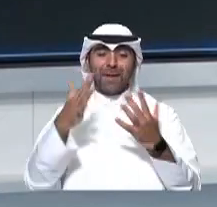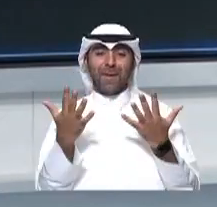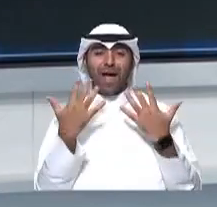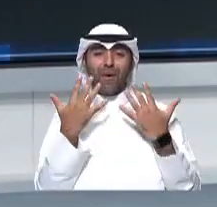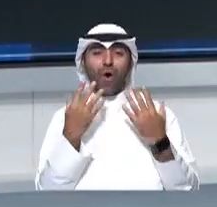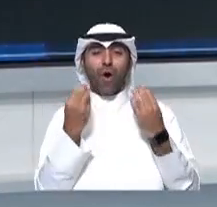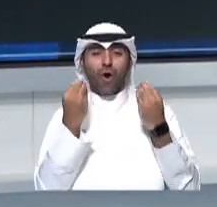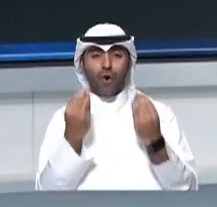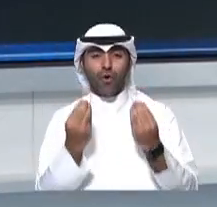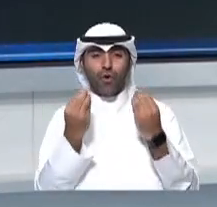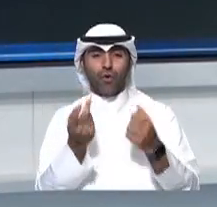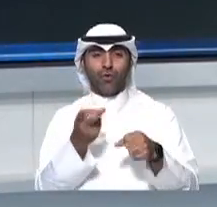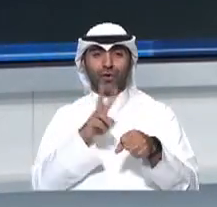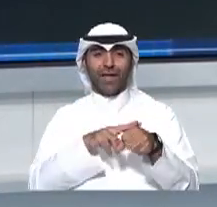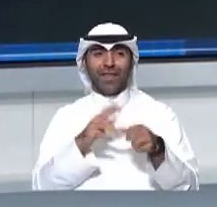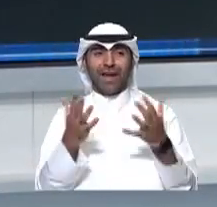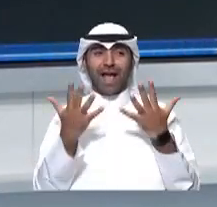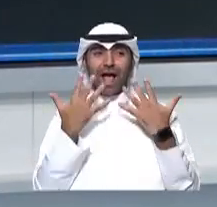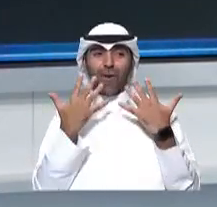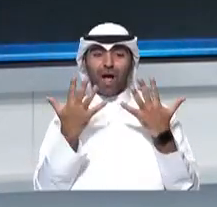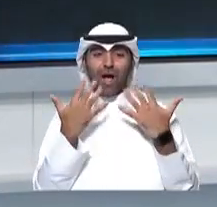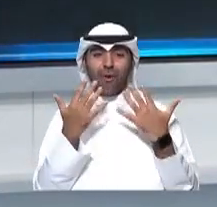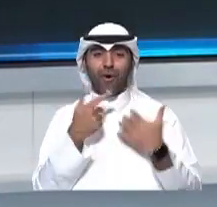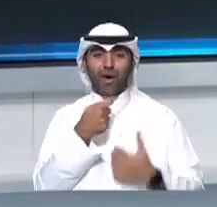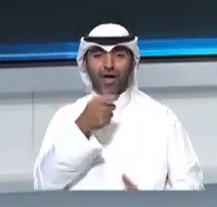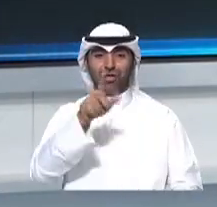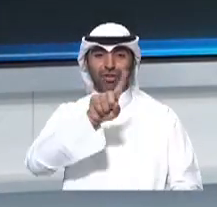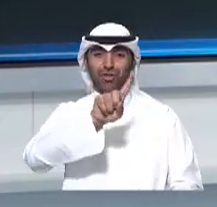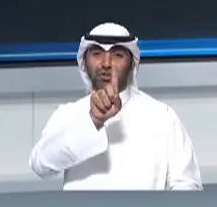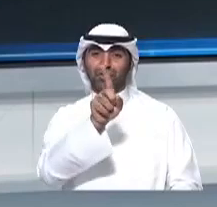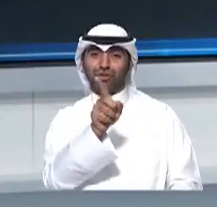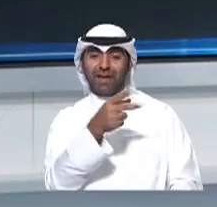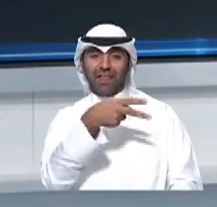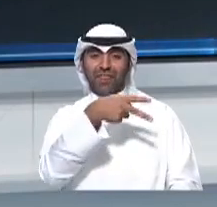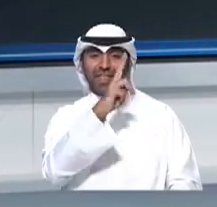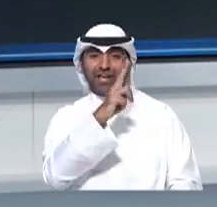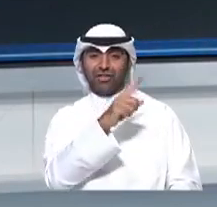المناطق الساحلية، أما المناطق الشمالية وكذلك الشمالية الغربية